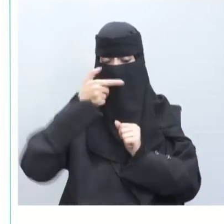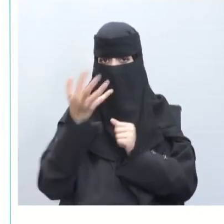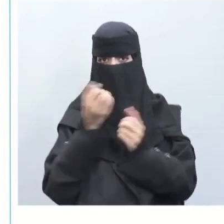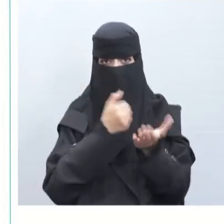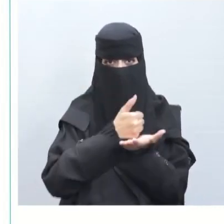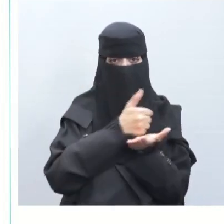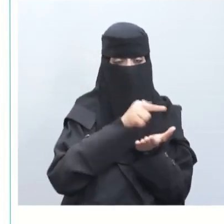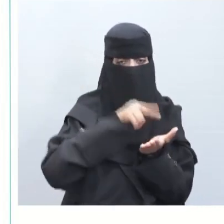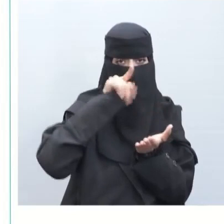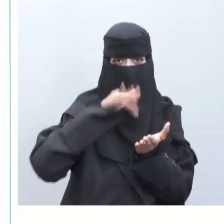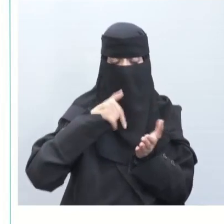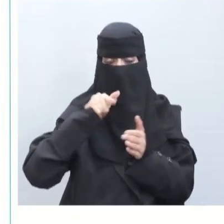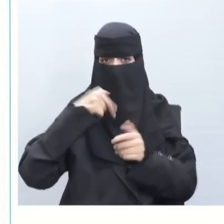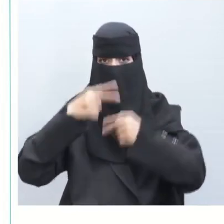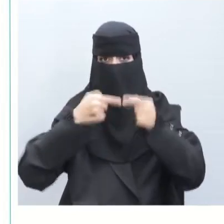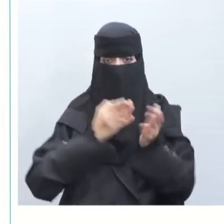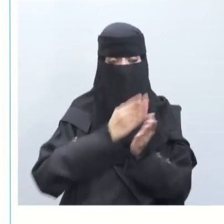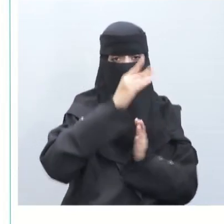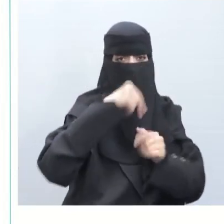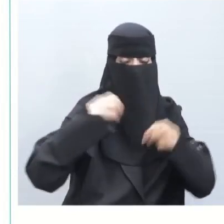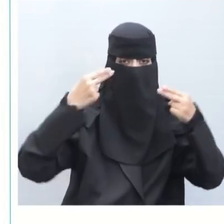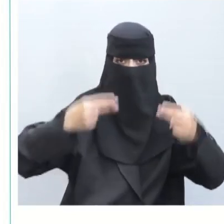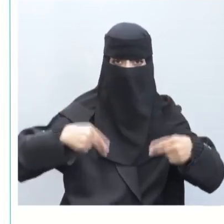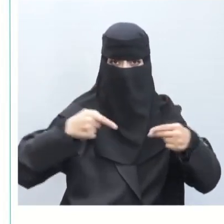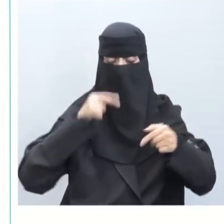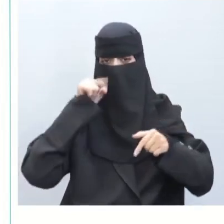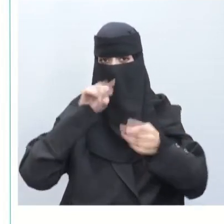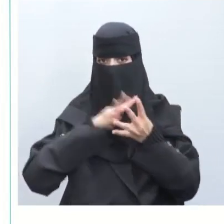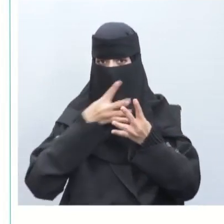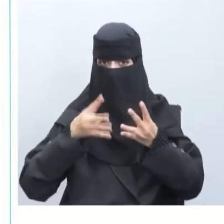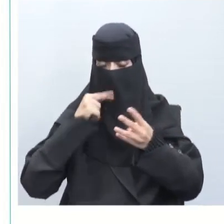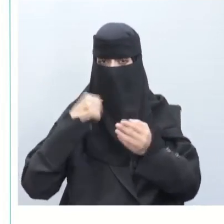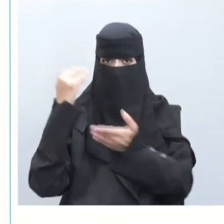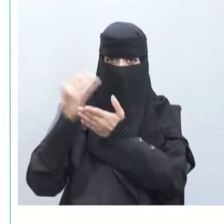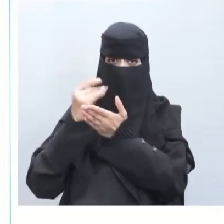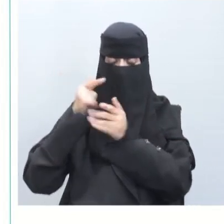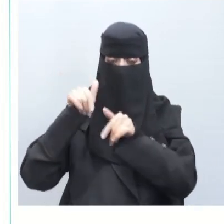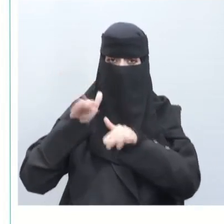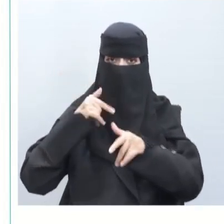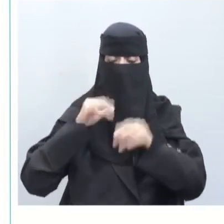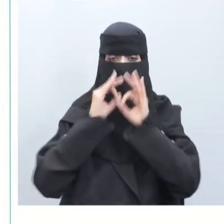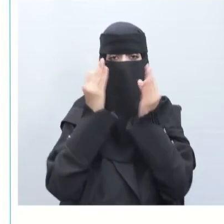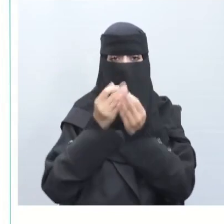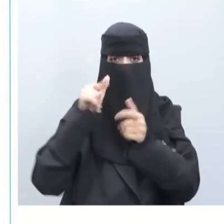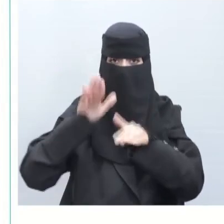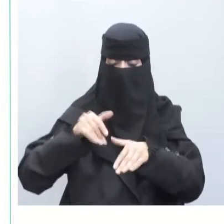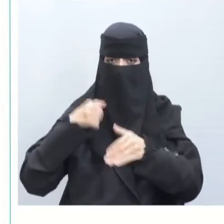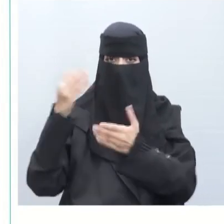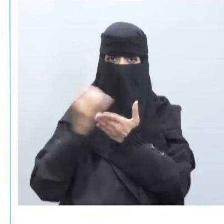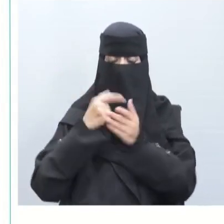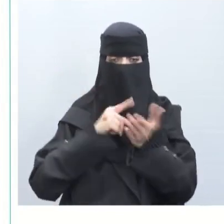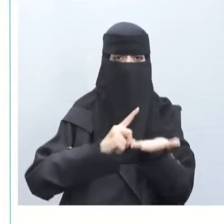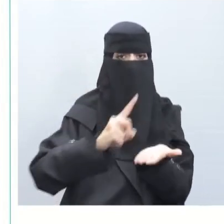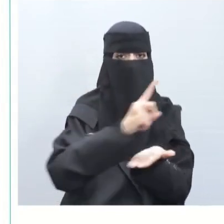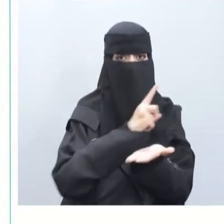ل ان نكون لدينا استدامه للفعاليه للجدوى الاقتصاديه الجدوى للمجتمع وايضا الجدوى